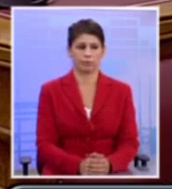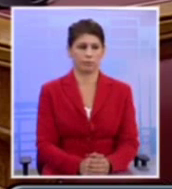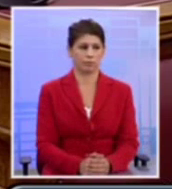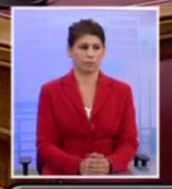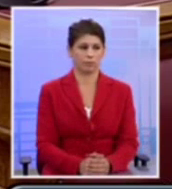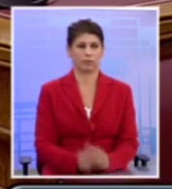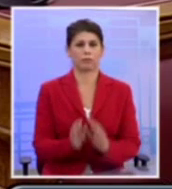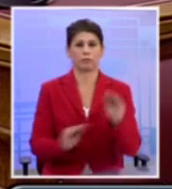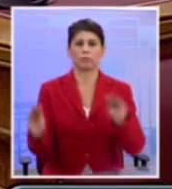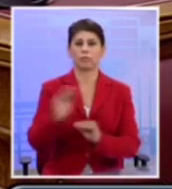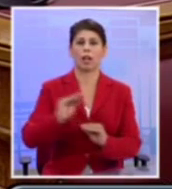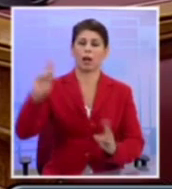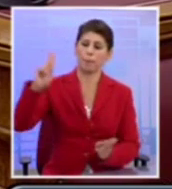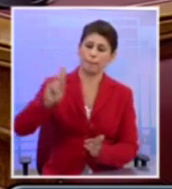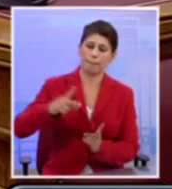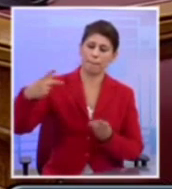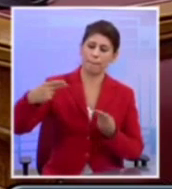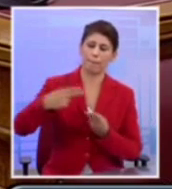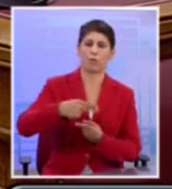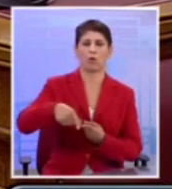για αναδιάρθρωση του χρέους.